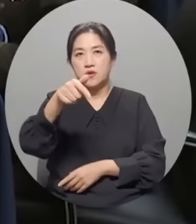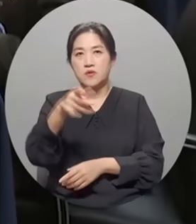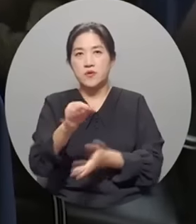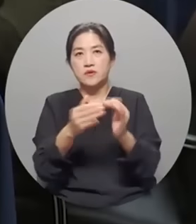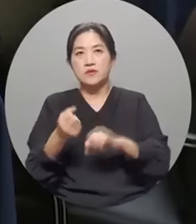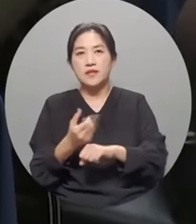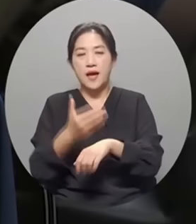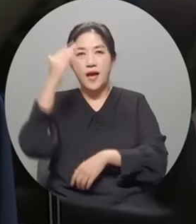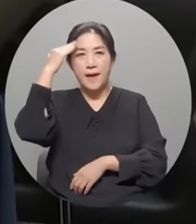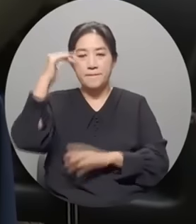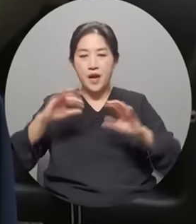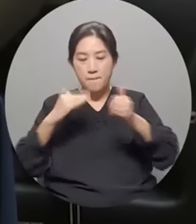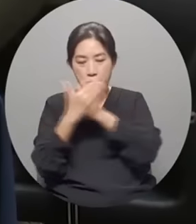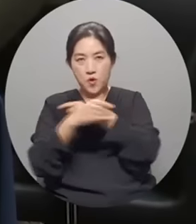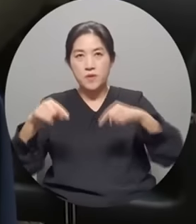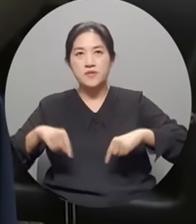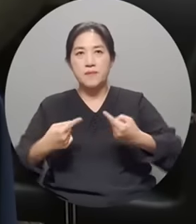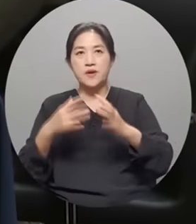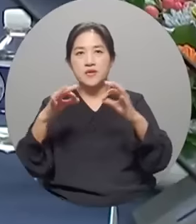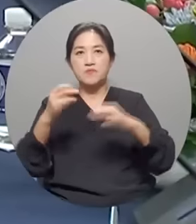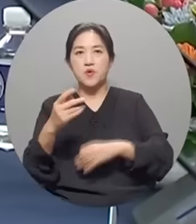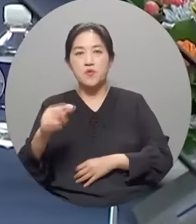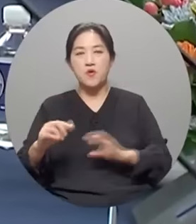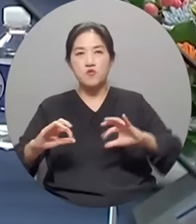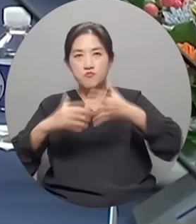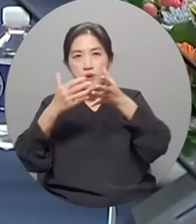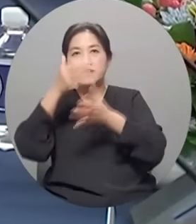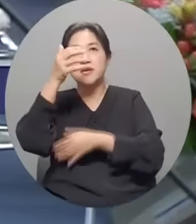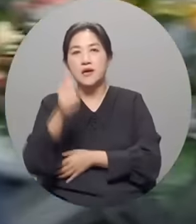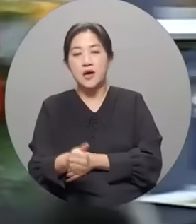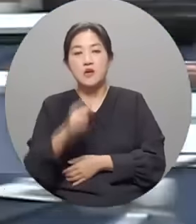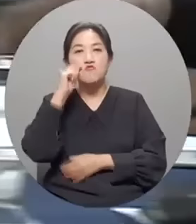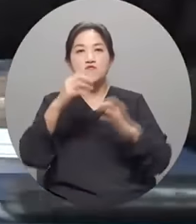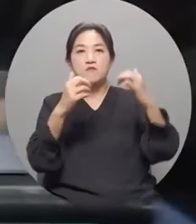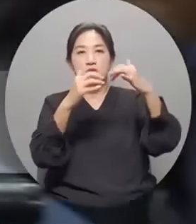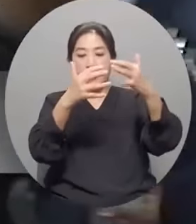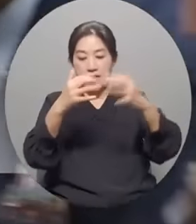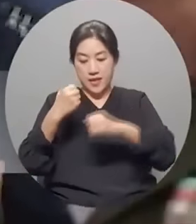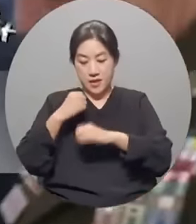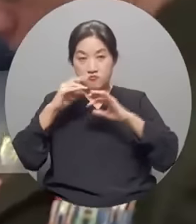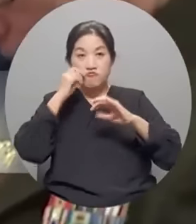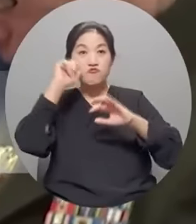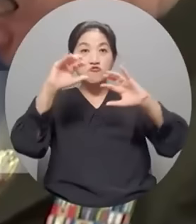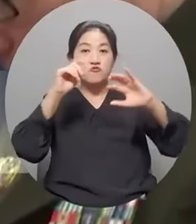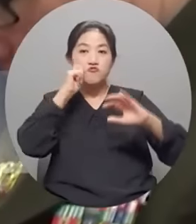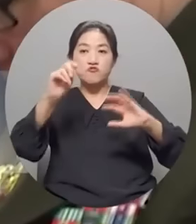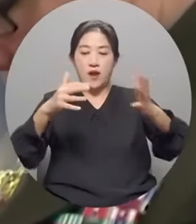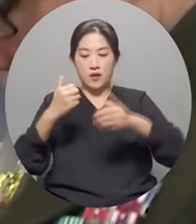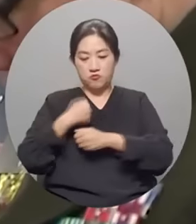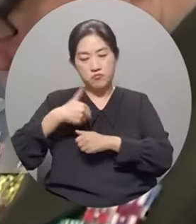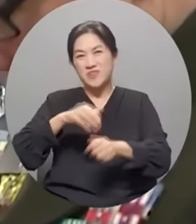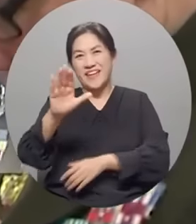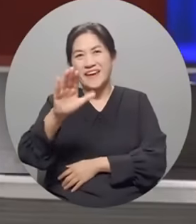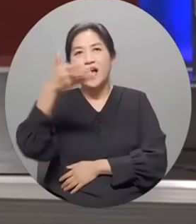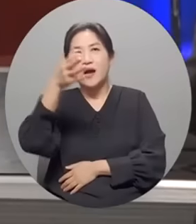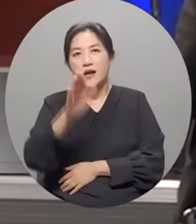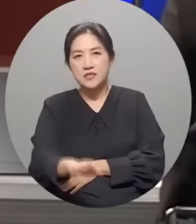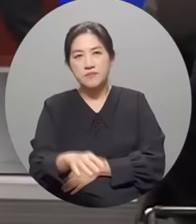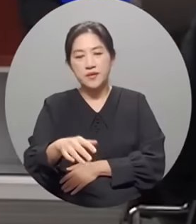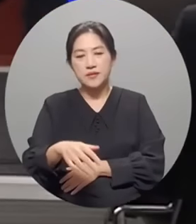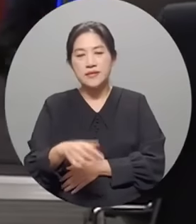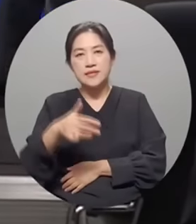한미 안보협의회에 참석한 김용현 국방부 장관. 우크라이나 파병은 전혀 고려하지 않는다면서도 참관단 파견은